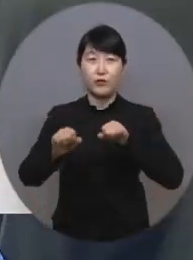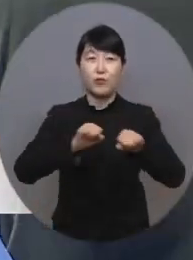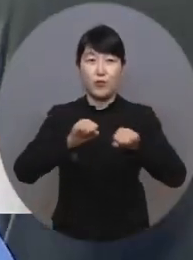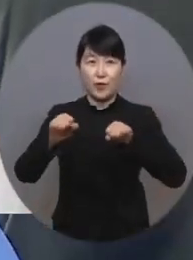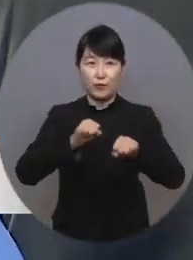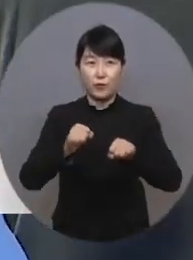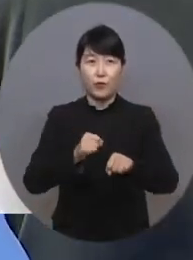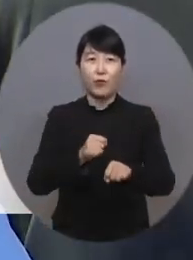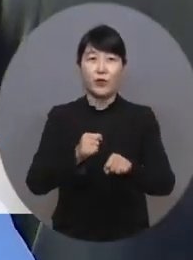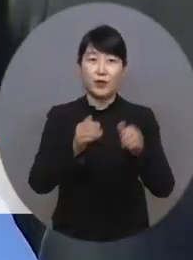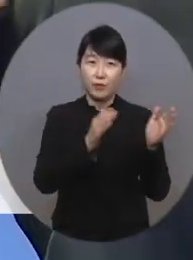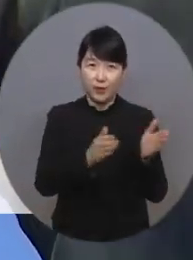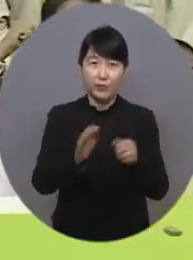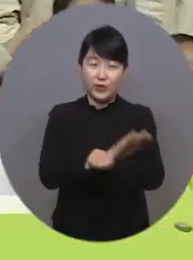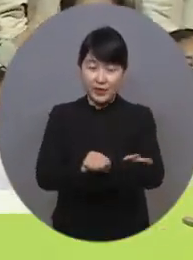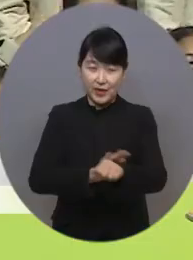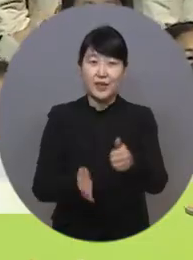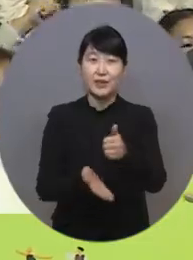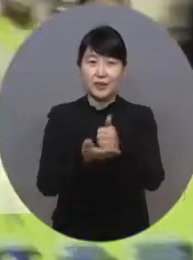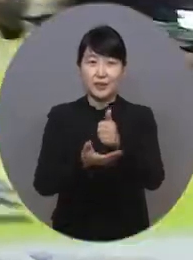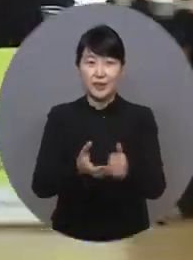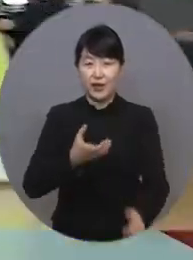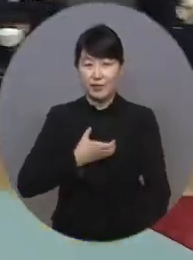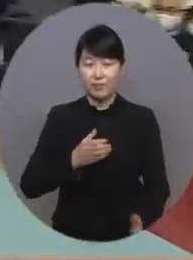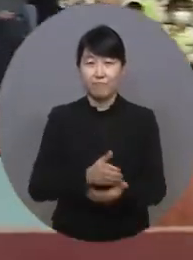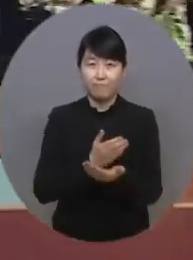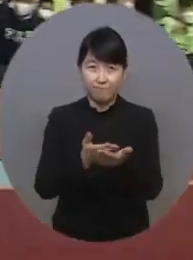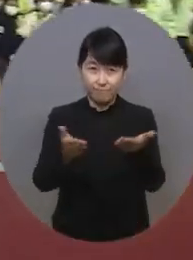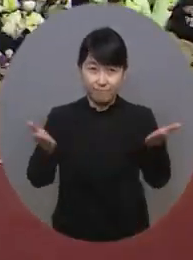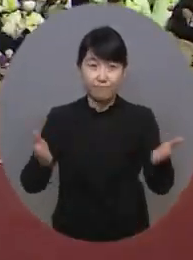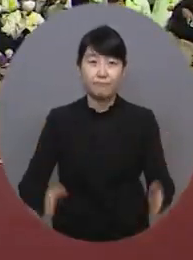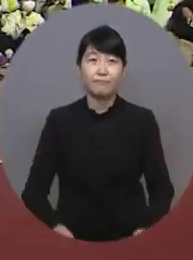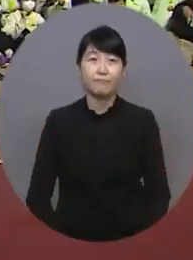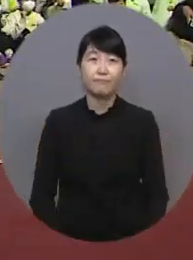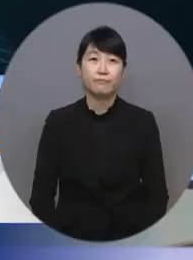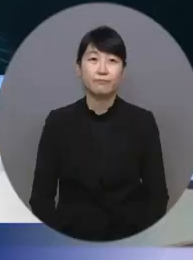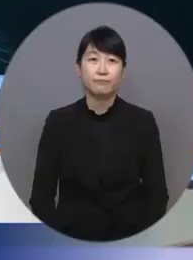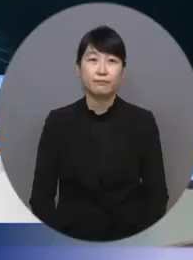서울림 활동의 마무리를 격려하는 메달이 전달됐습니다.